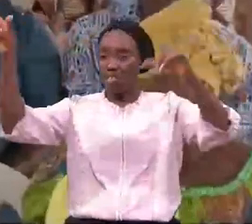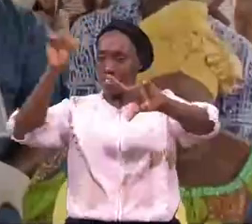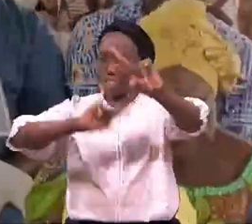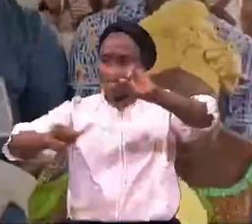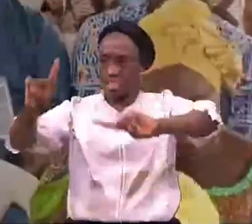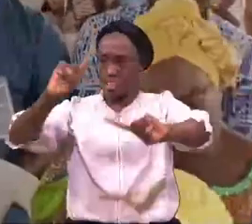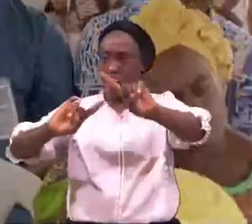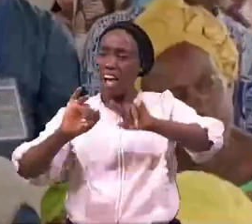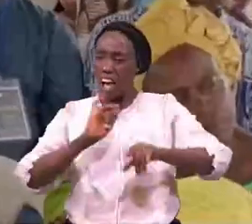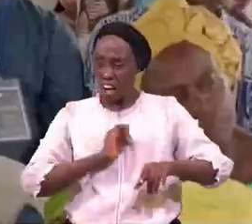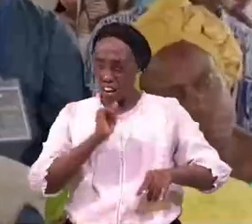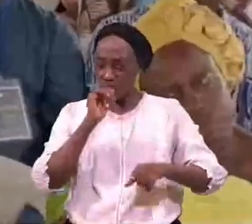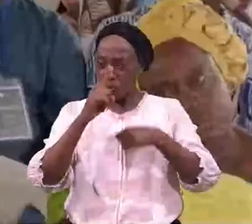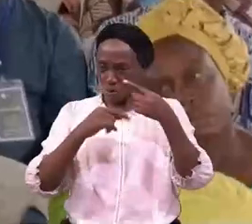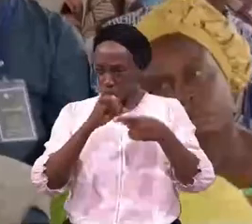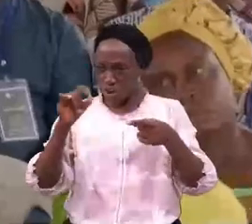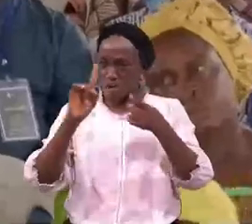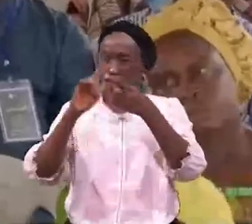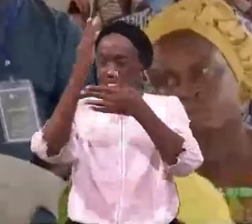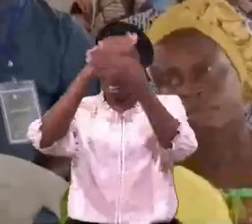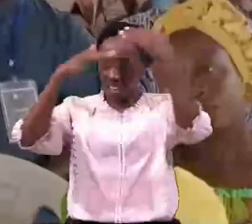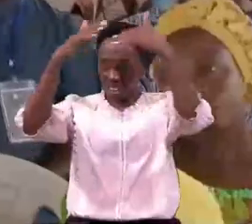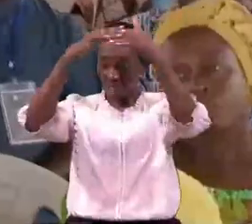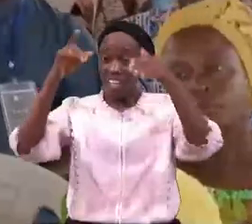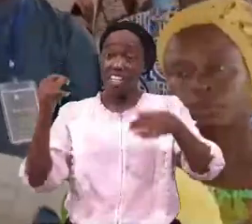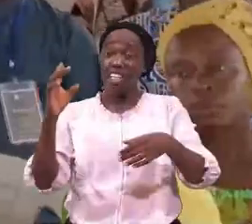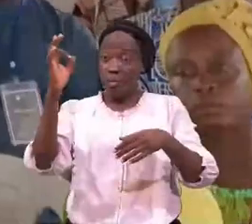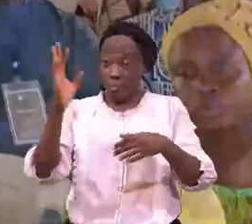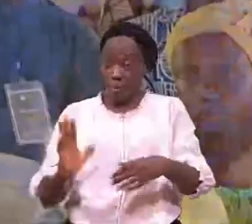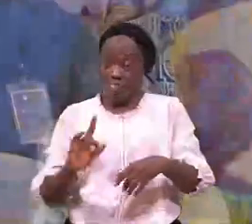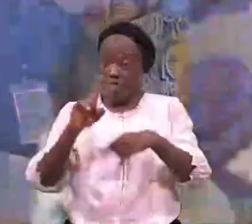ciel. Et tu vas avec moi.